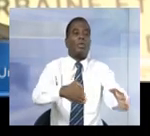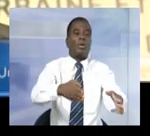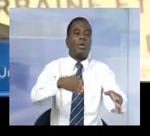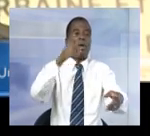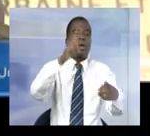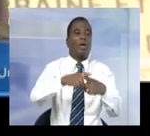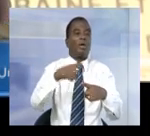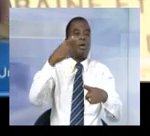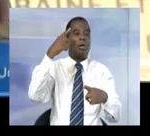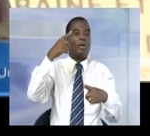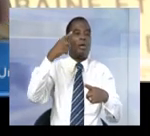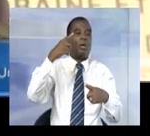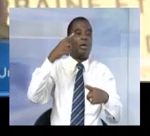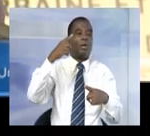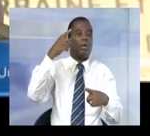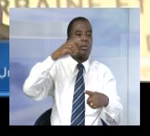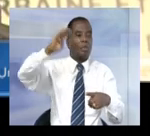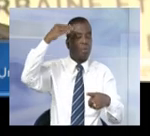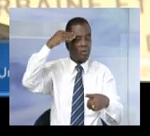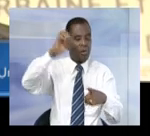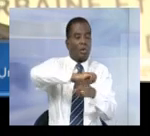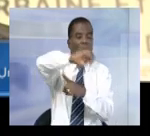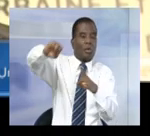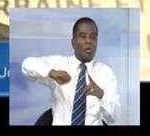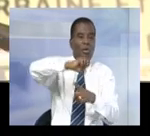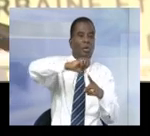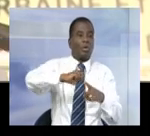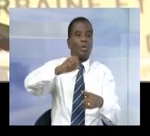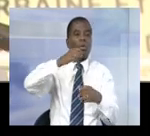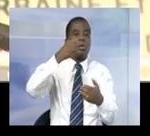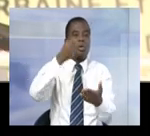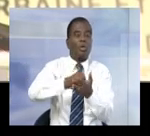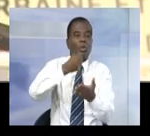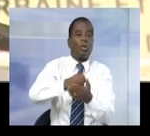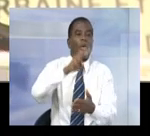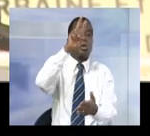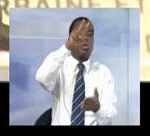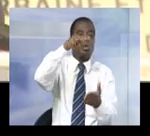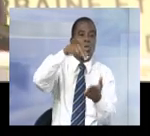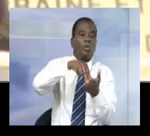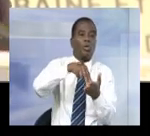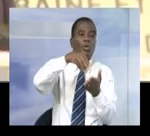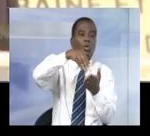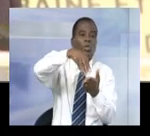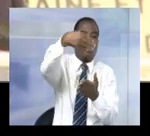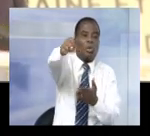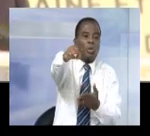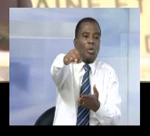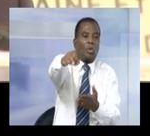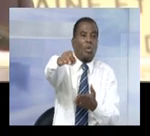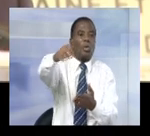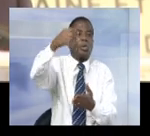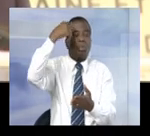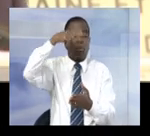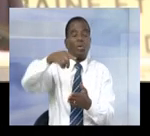immédiatement à la disposition du ministère de l'Environnement, une somme de 2,2 milliards de francs CFA à